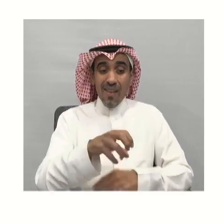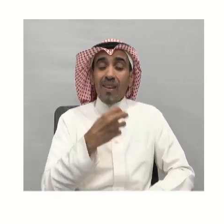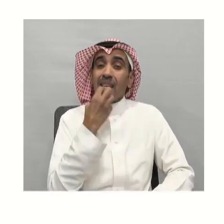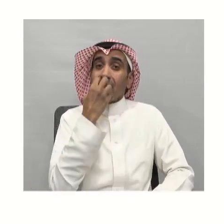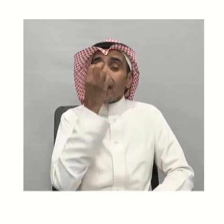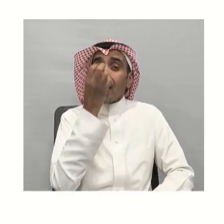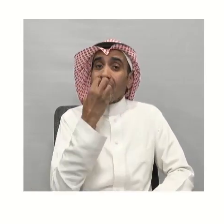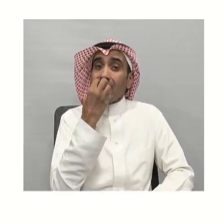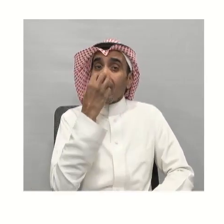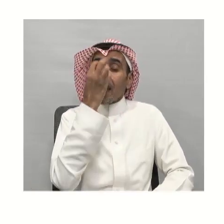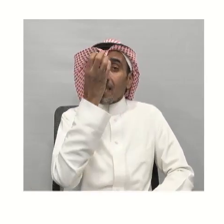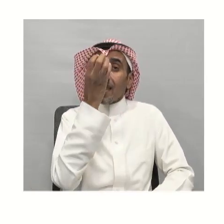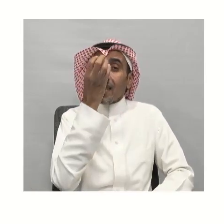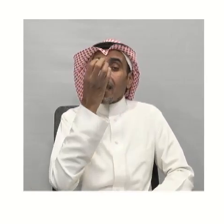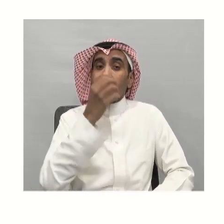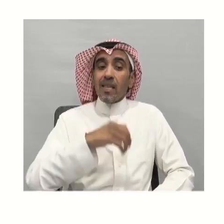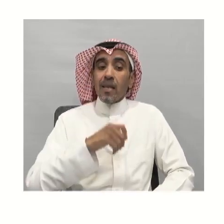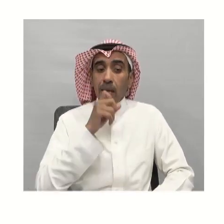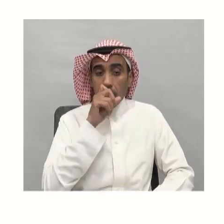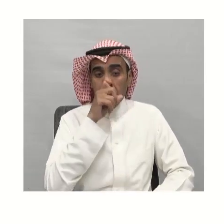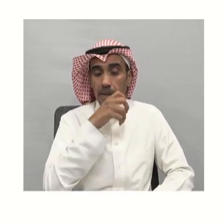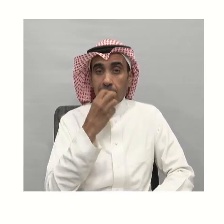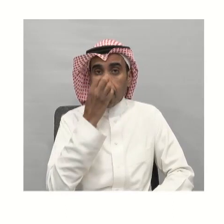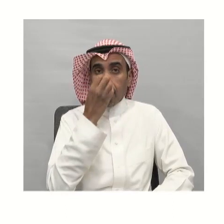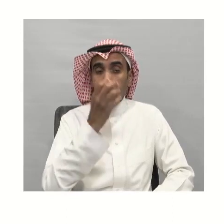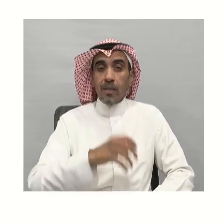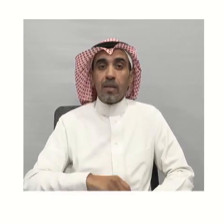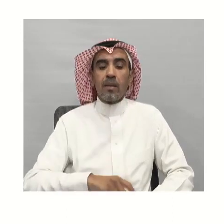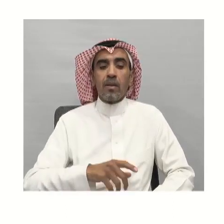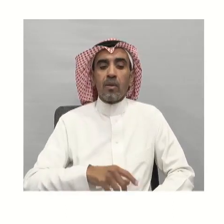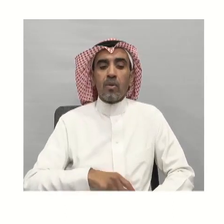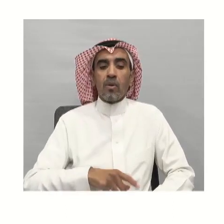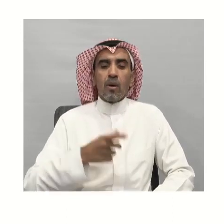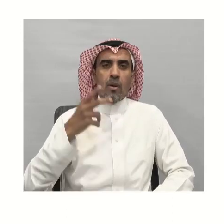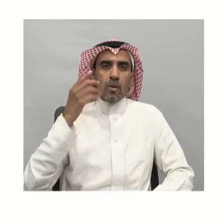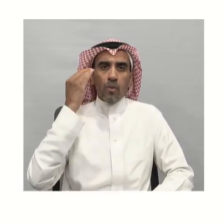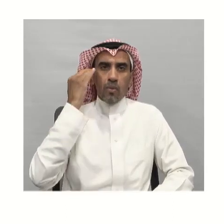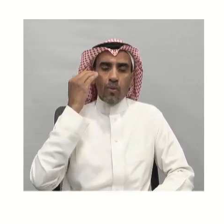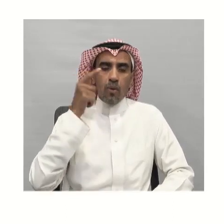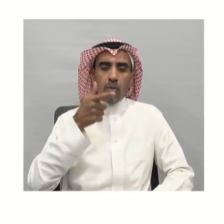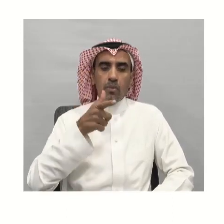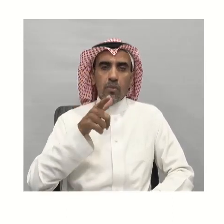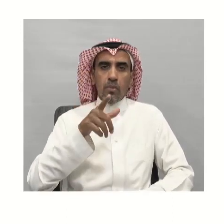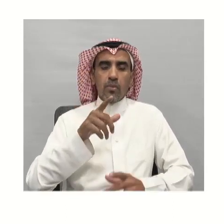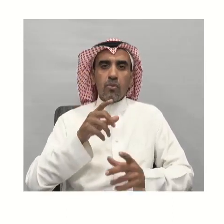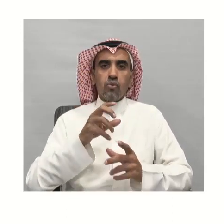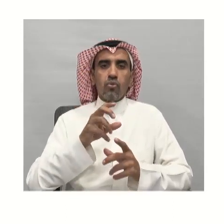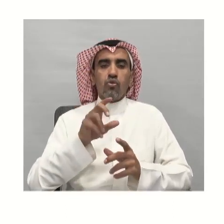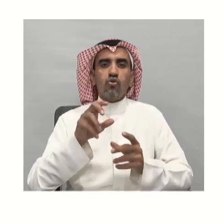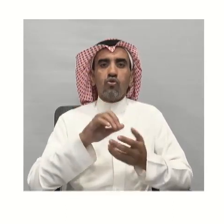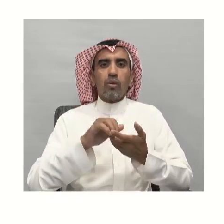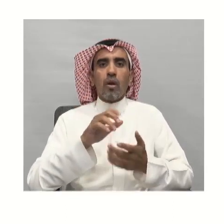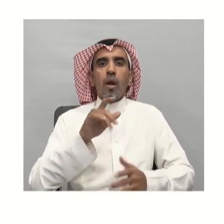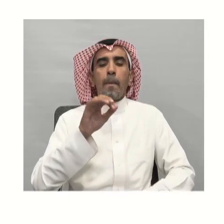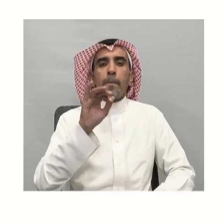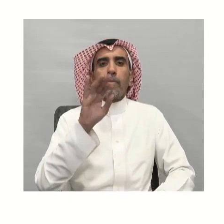الصندوقية، والطائفة الرابعة والأخيرة وهي طائفة الزهريات أو الأنثوزوا تشمل شقائق النعمان